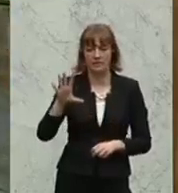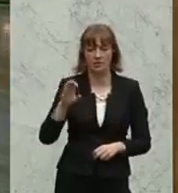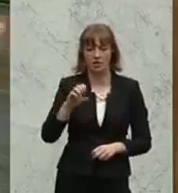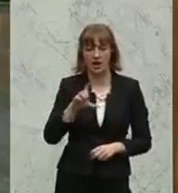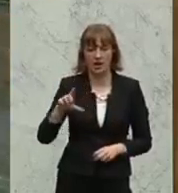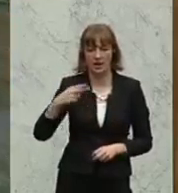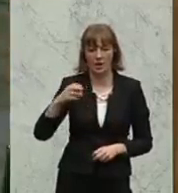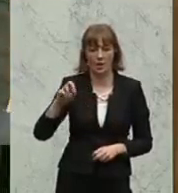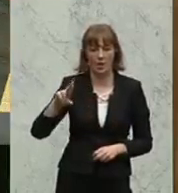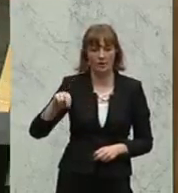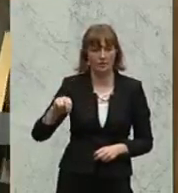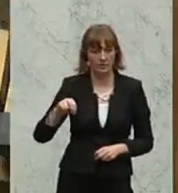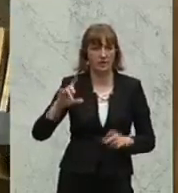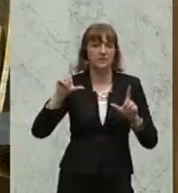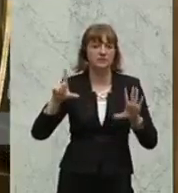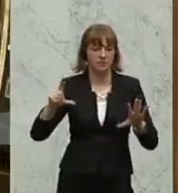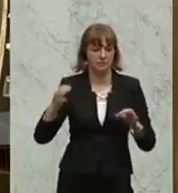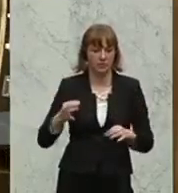König. Bei der Steuerreform werde das Geld aus vielen Bereichen zusammengekratzt. Der Tourismus war in der Krise